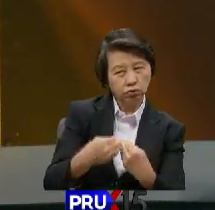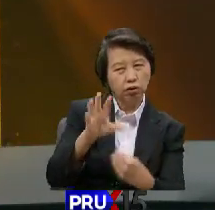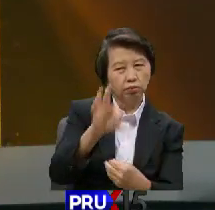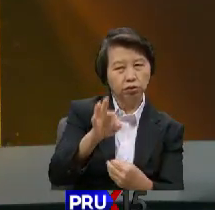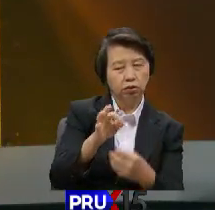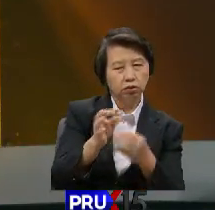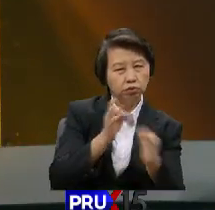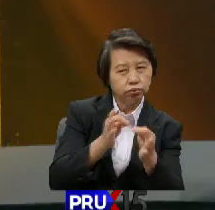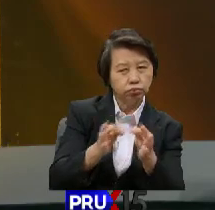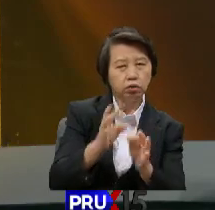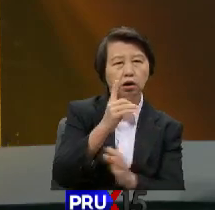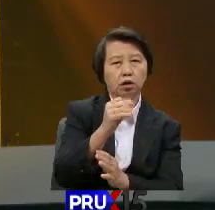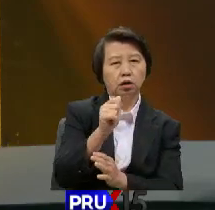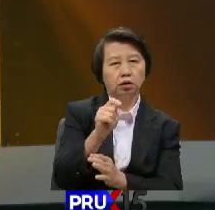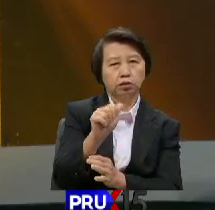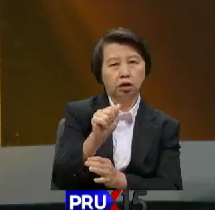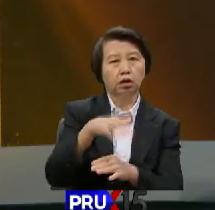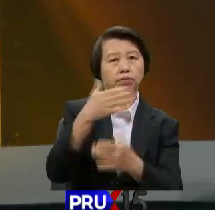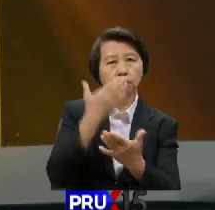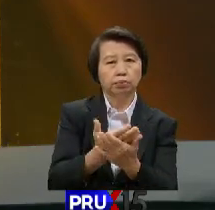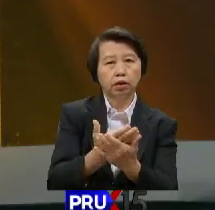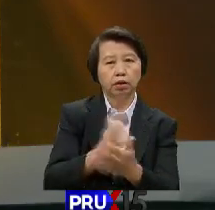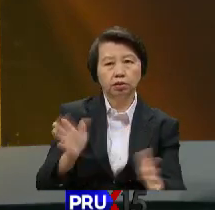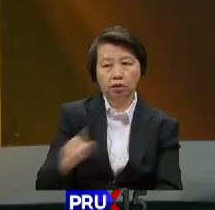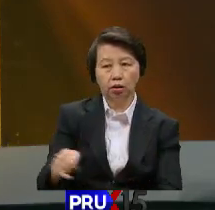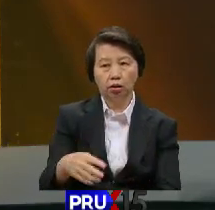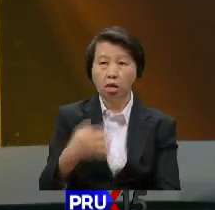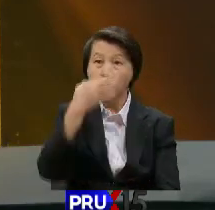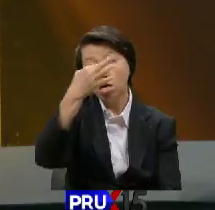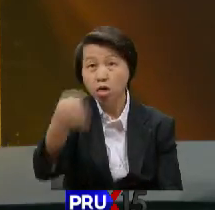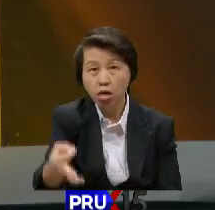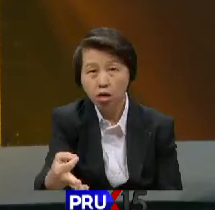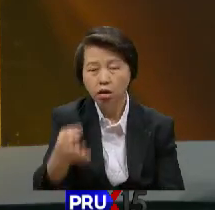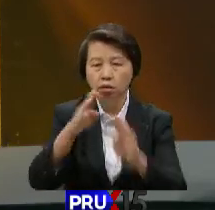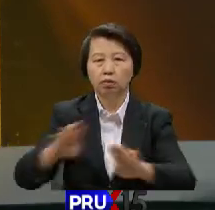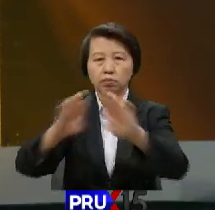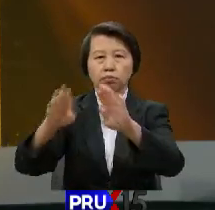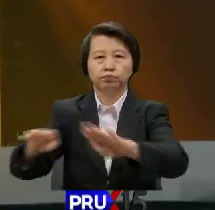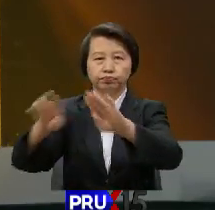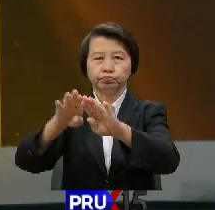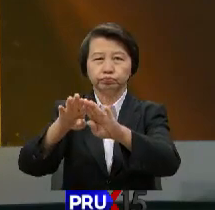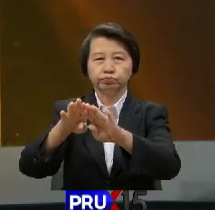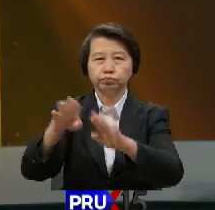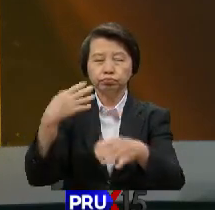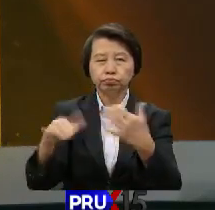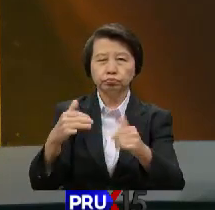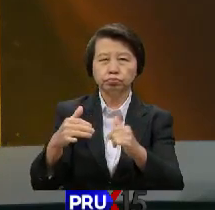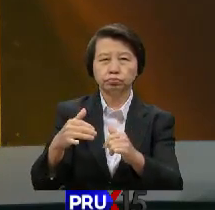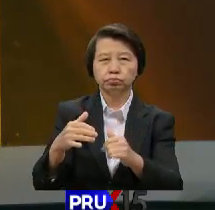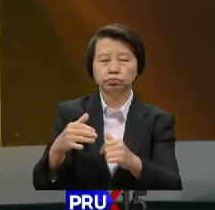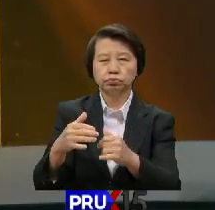hujjah data dengan lebih baik dan tidak terperangkap dengan berita-berita yang berunsur retorik